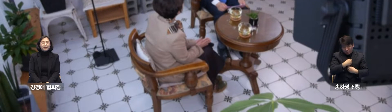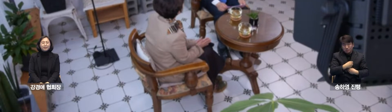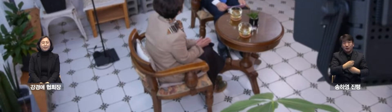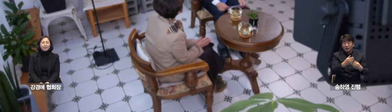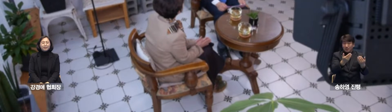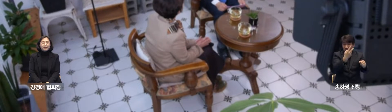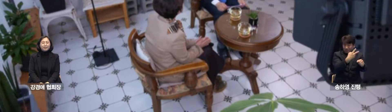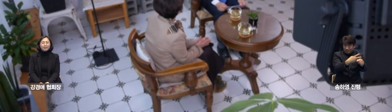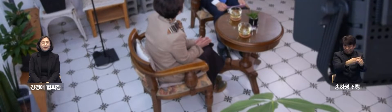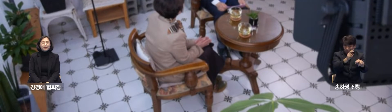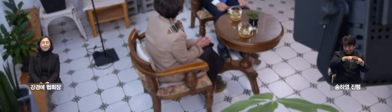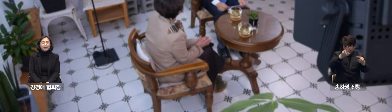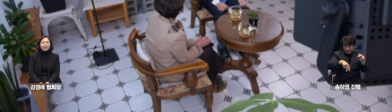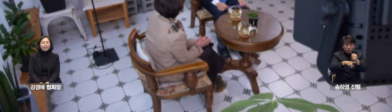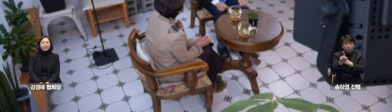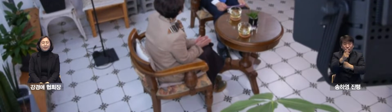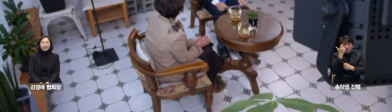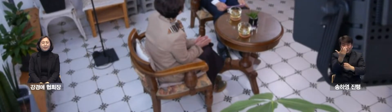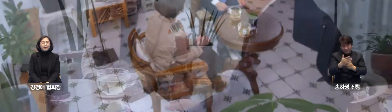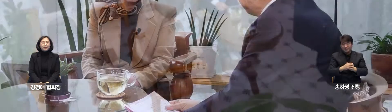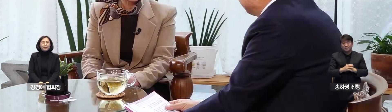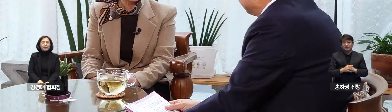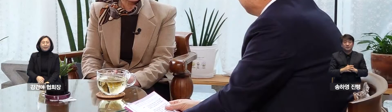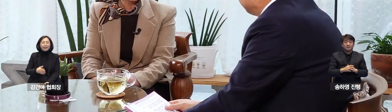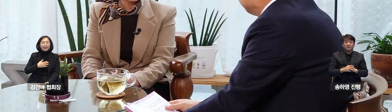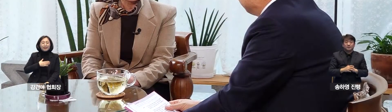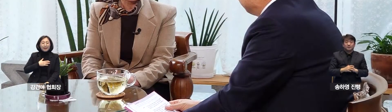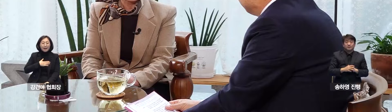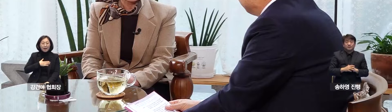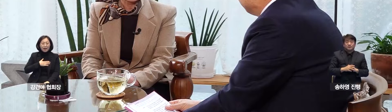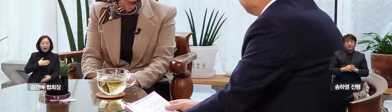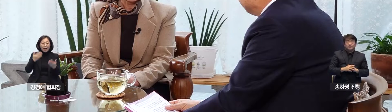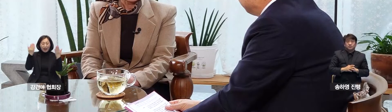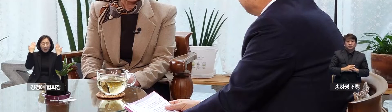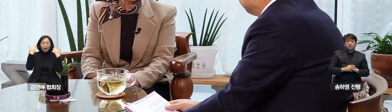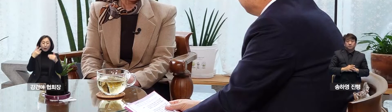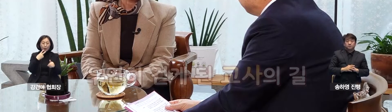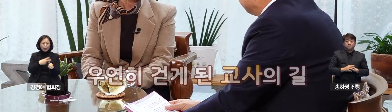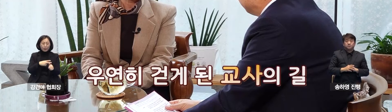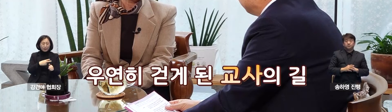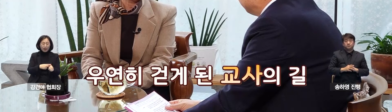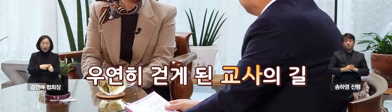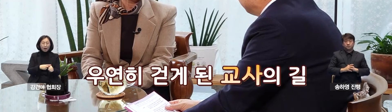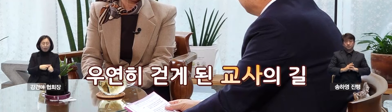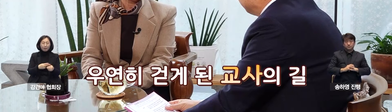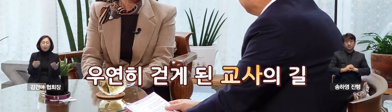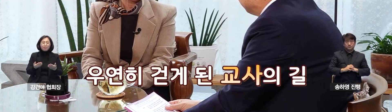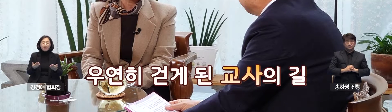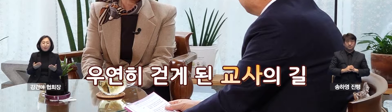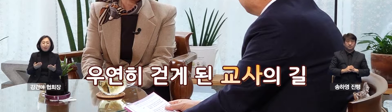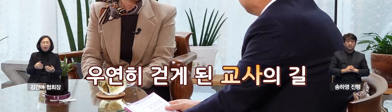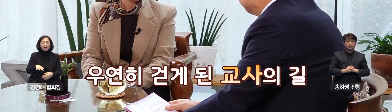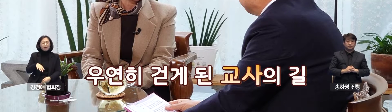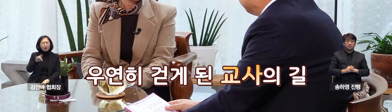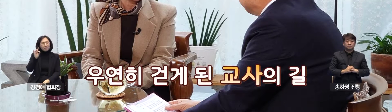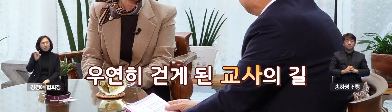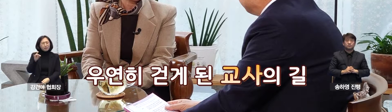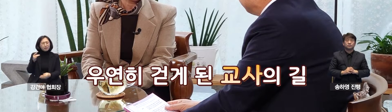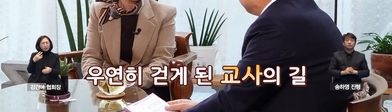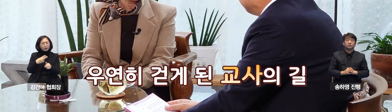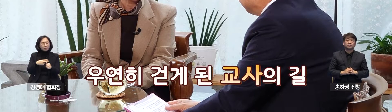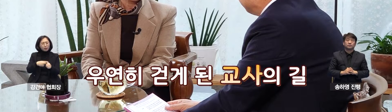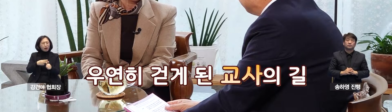그만두고 사실은 제가 그 교사를 하면서 처음부터 사실은 교사이기를 생각했던 건